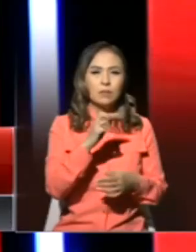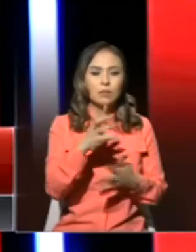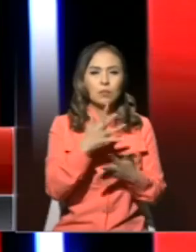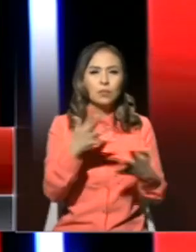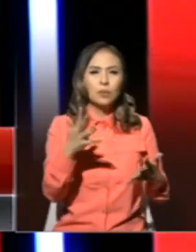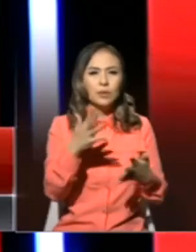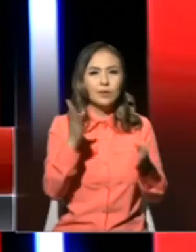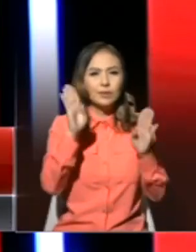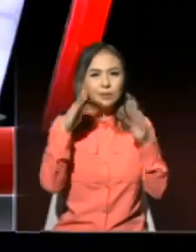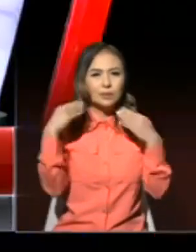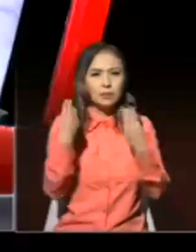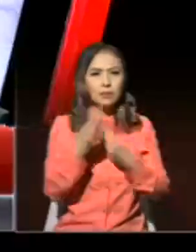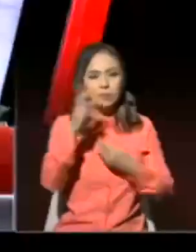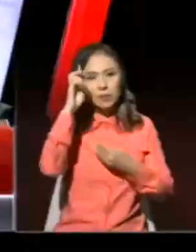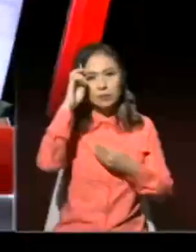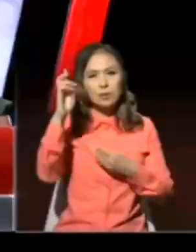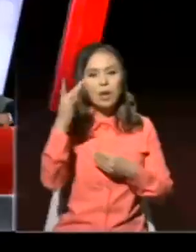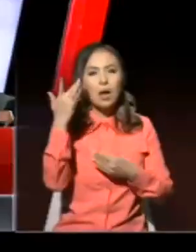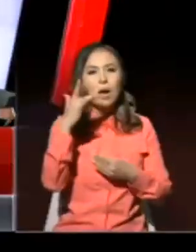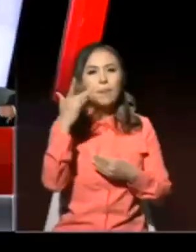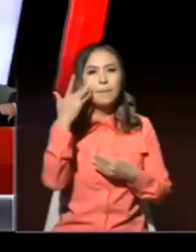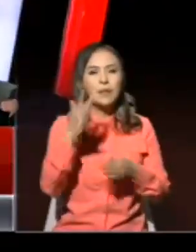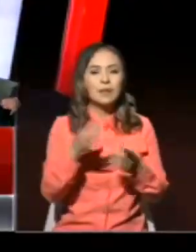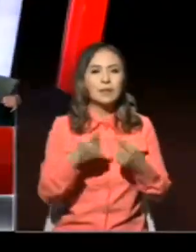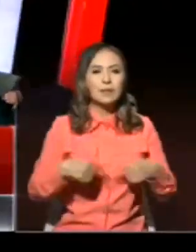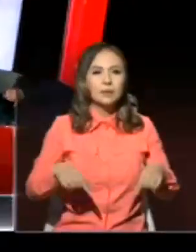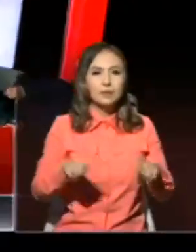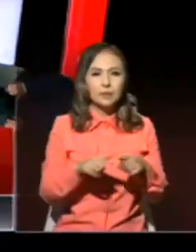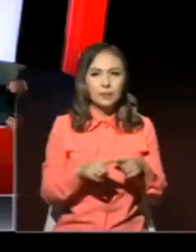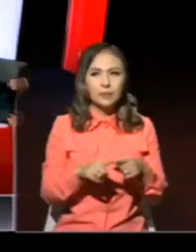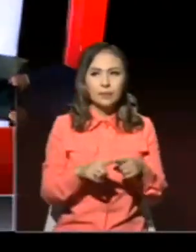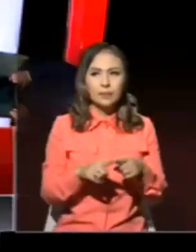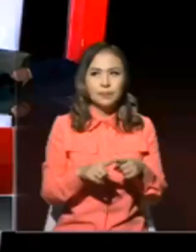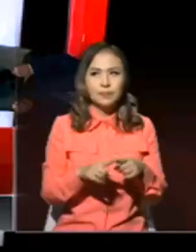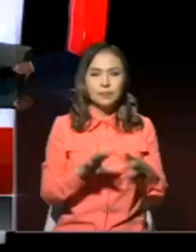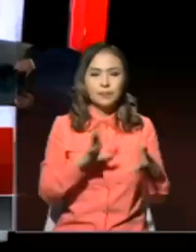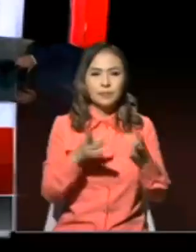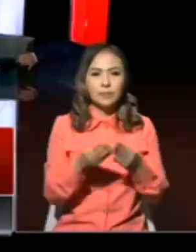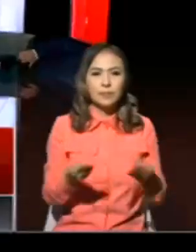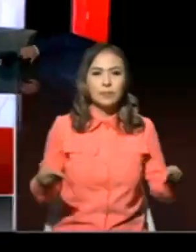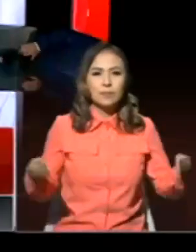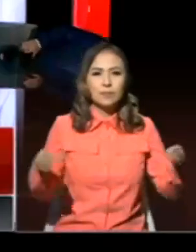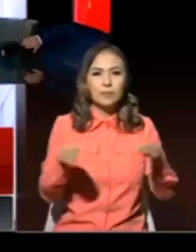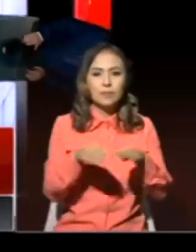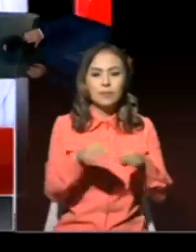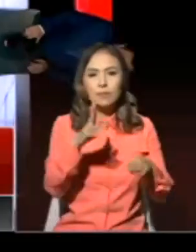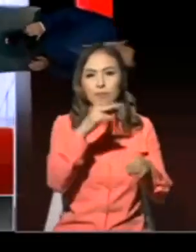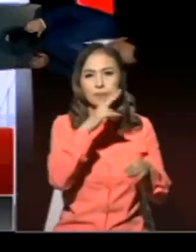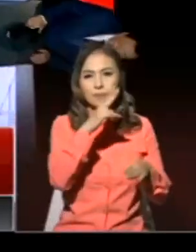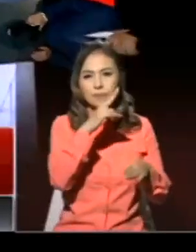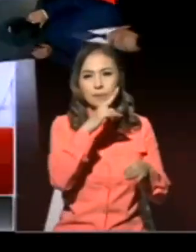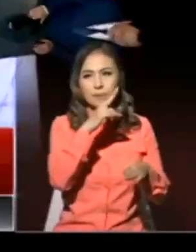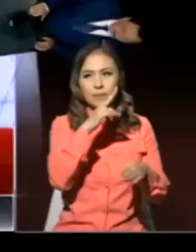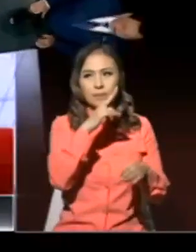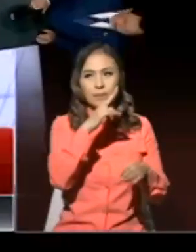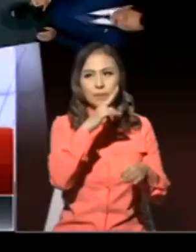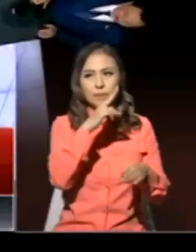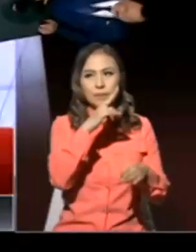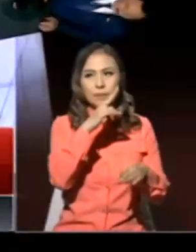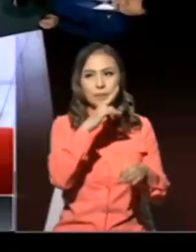мемлекеттері. Америка құрама штаты жоқ. Жауып тастадық. Корея бар, Қытай бар.